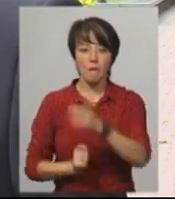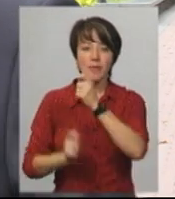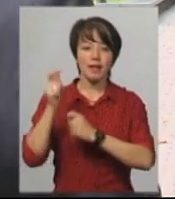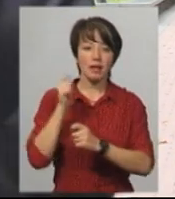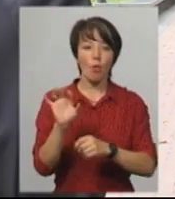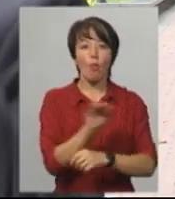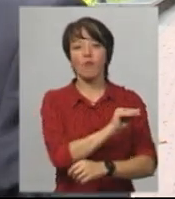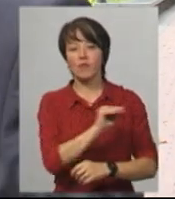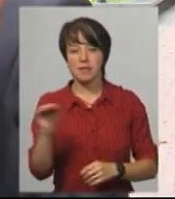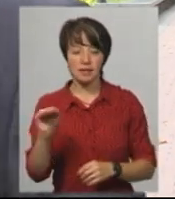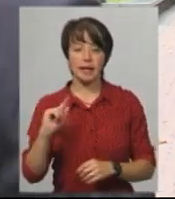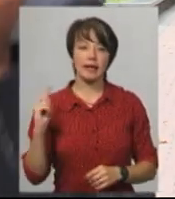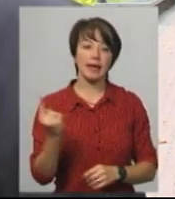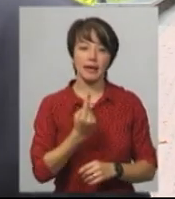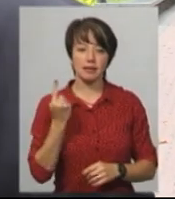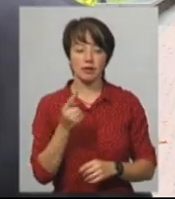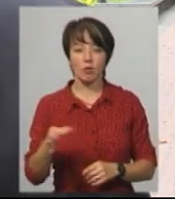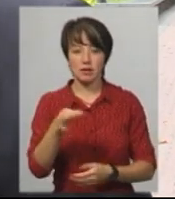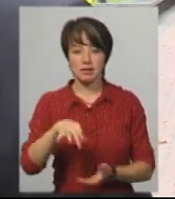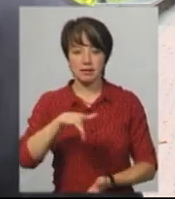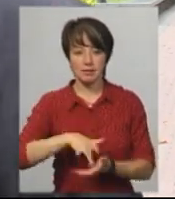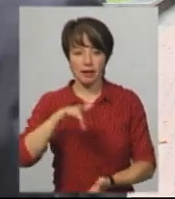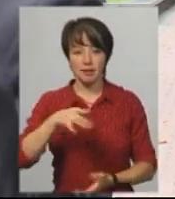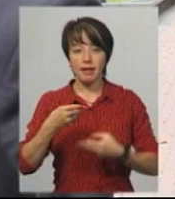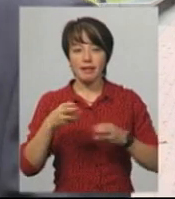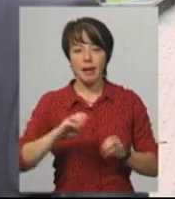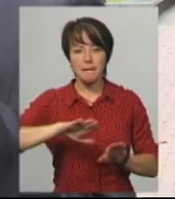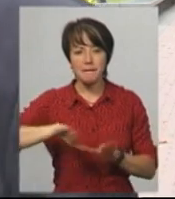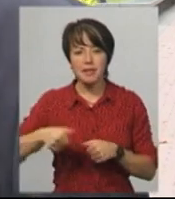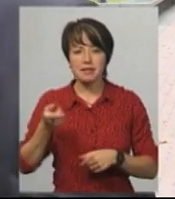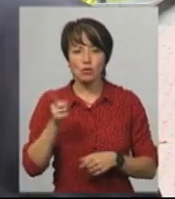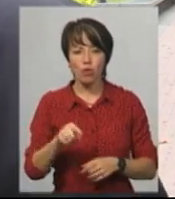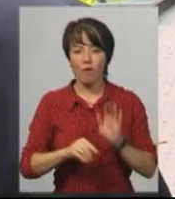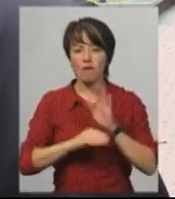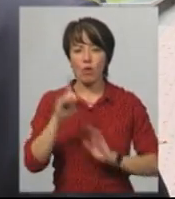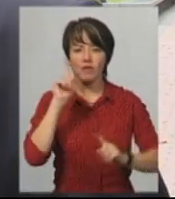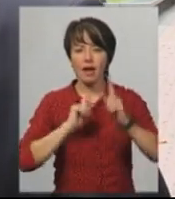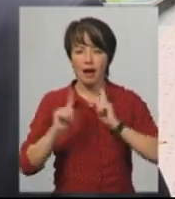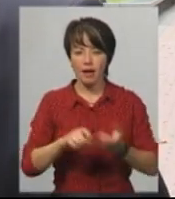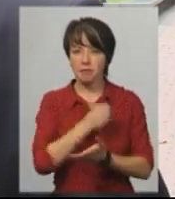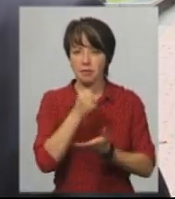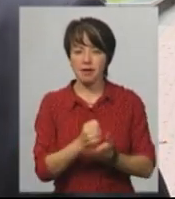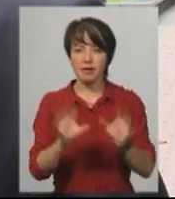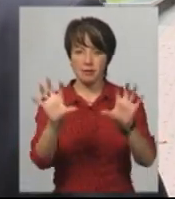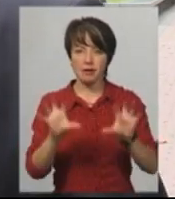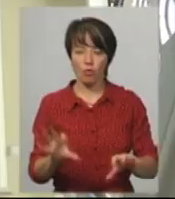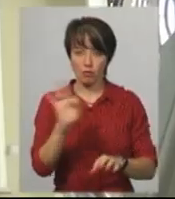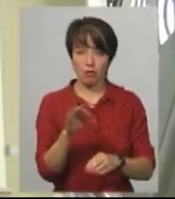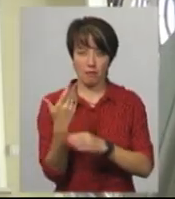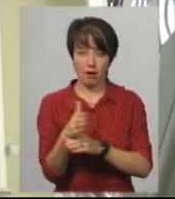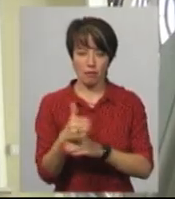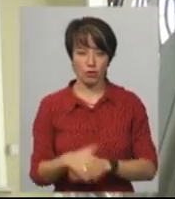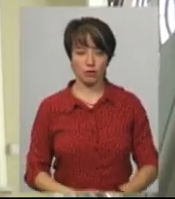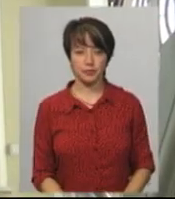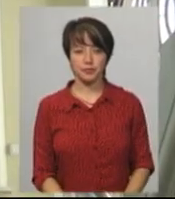офіційно. Єдиний обласний центр, де після того, як Верховна Рада прийняла закон про прапор.